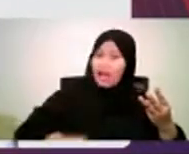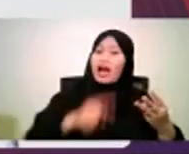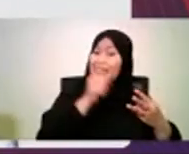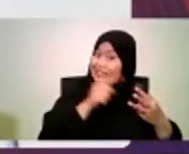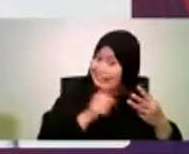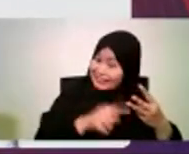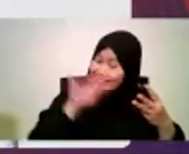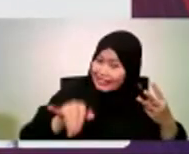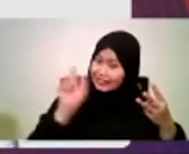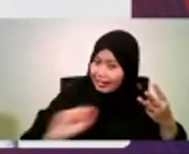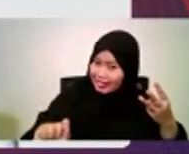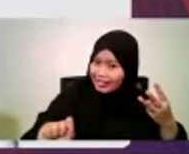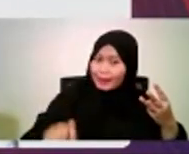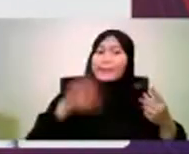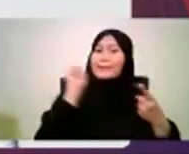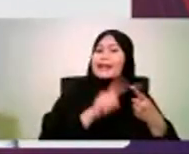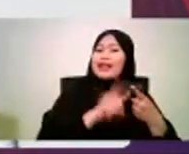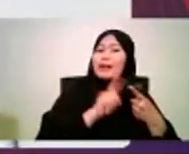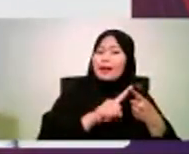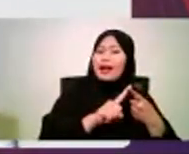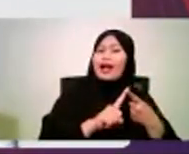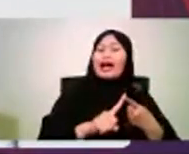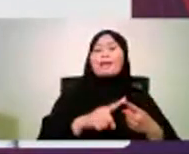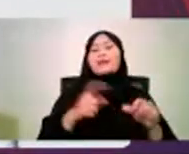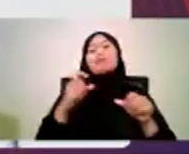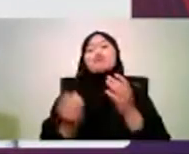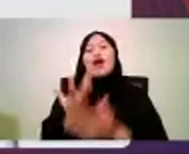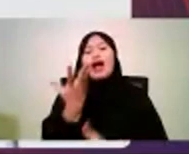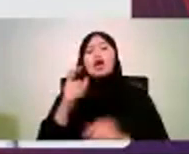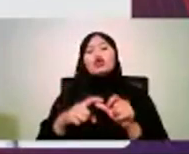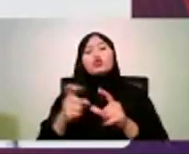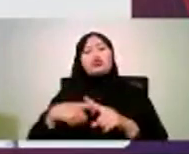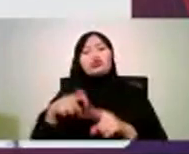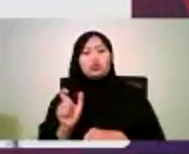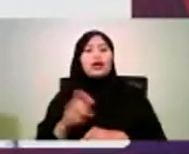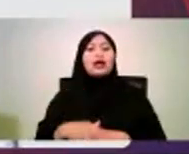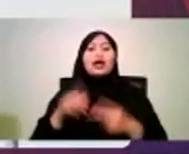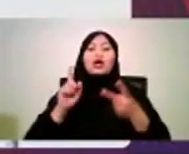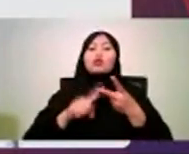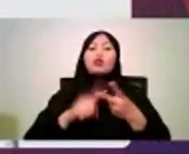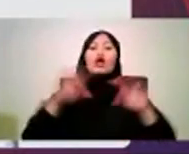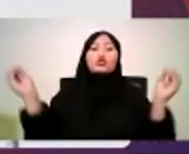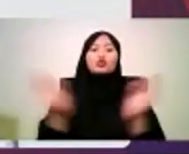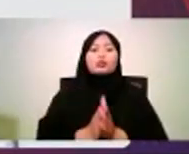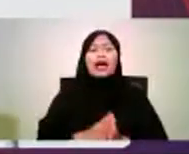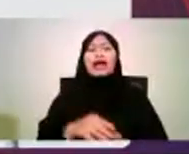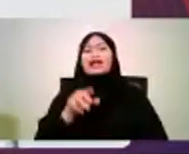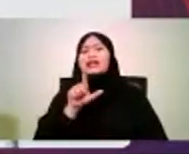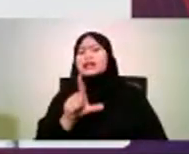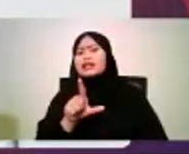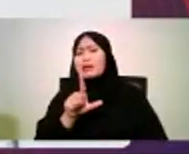Catet ya satu ada hingga suku bunga ya tapi yang kedua adalah Jumlah likuiditas